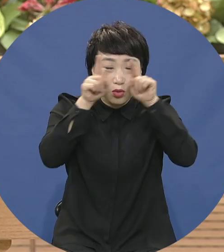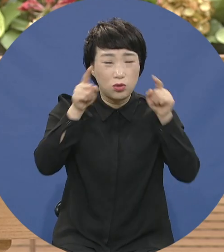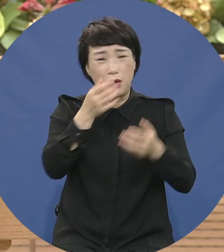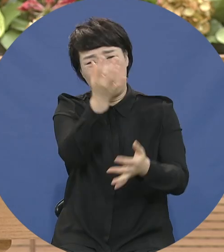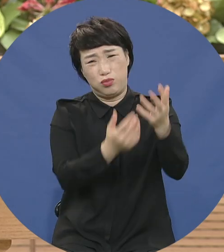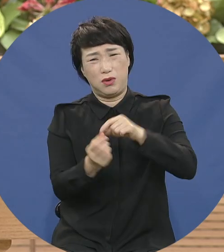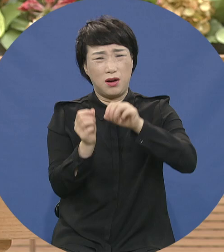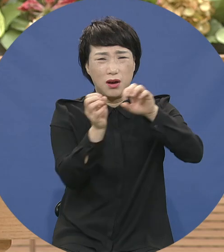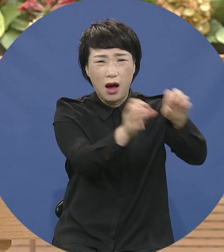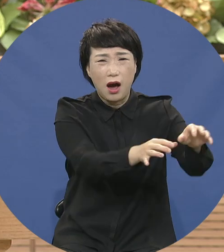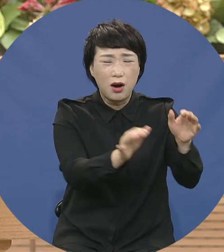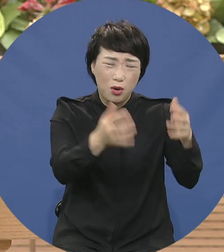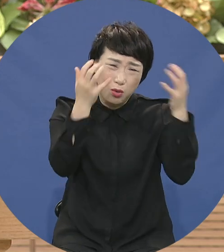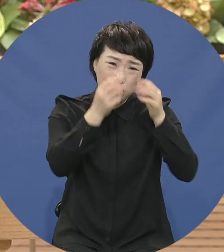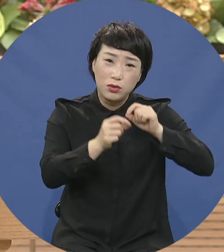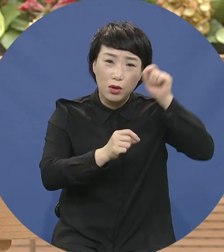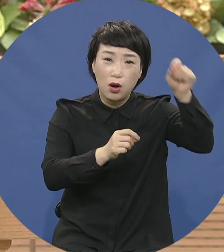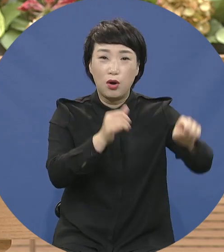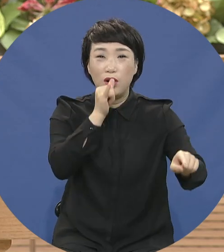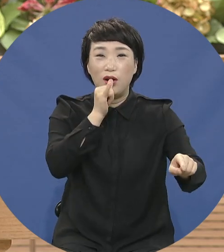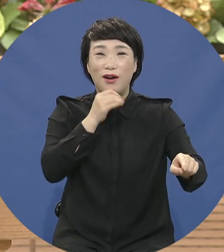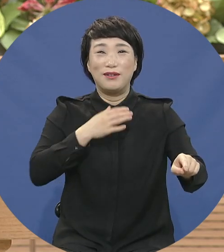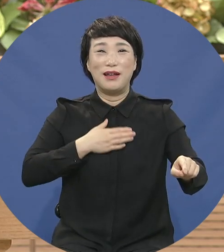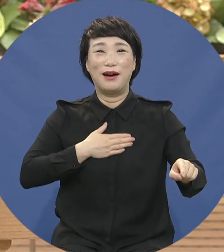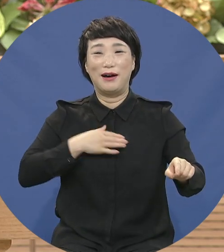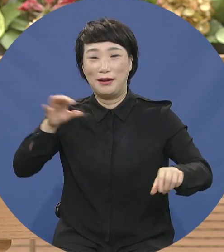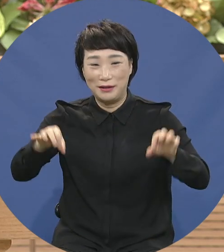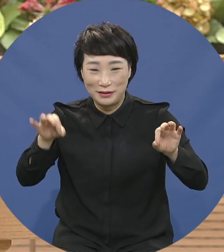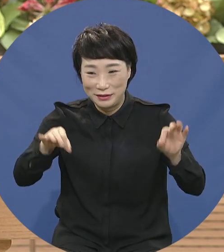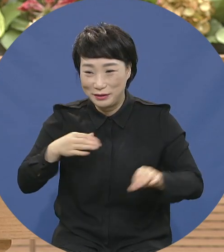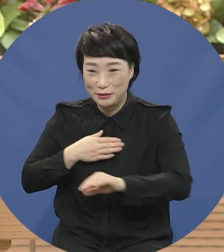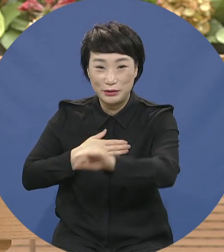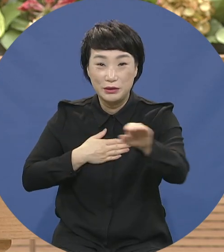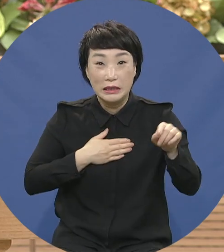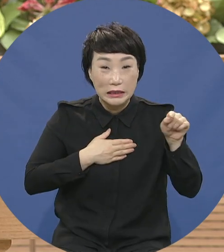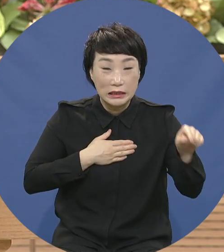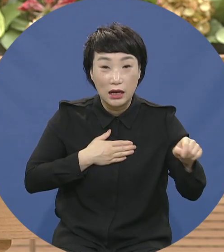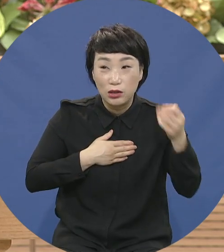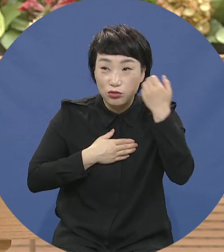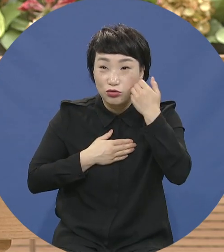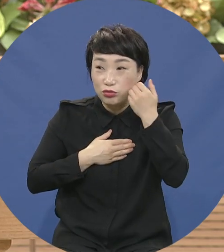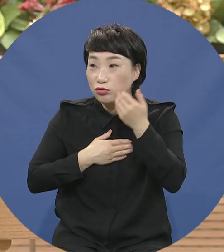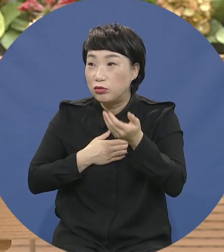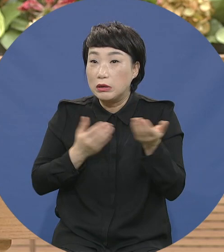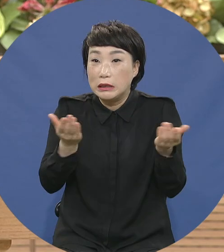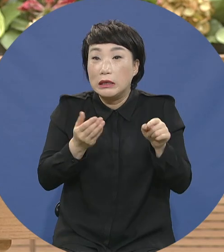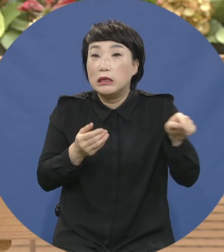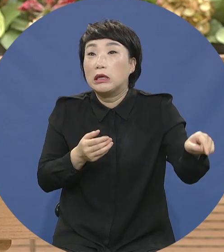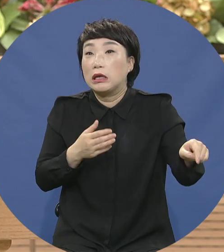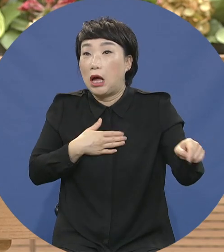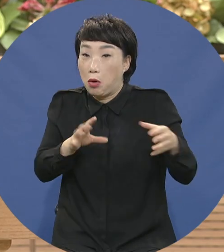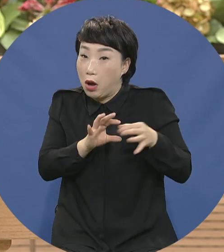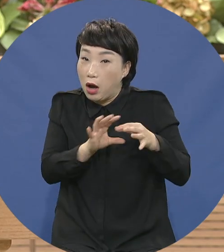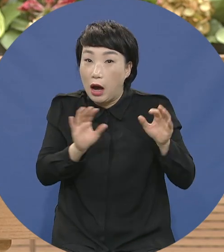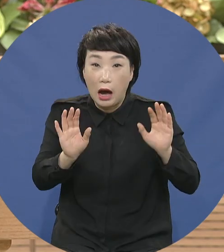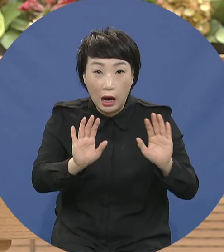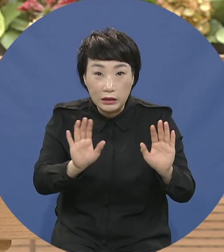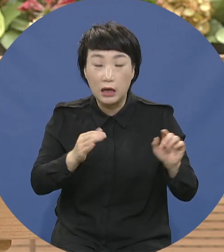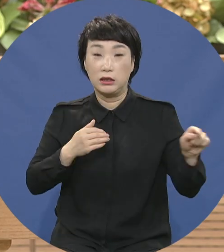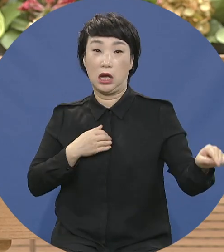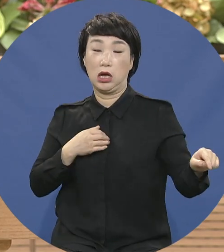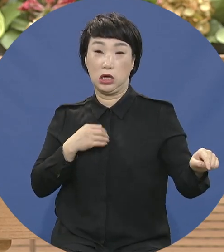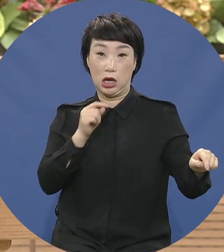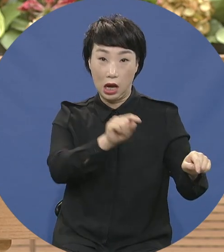가서 영원히 고통을 당한다고 했으니 우리는 이것이 남의 얘기가 아니라 내 얘기요,